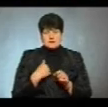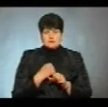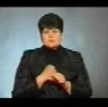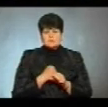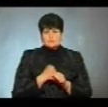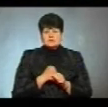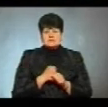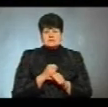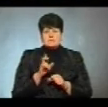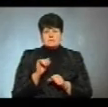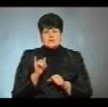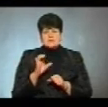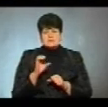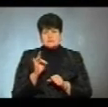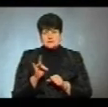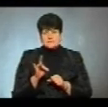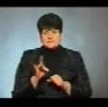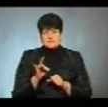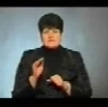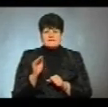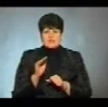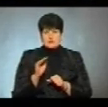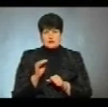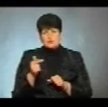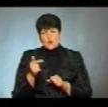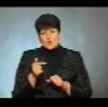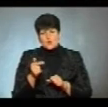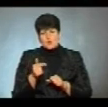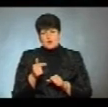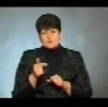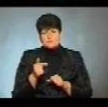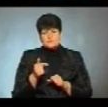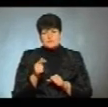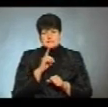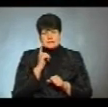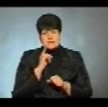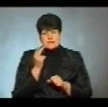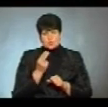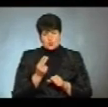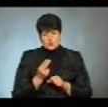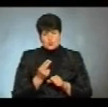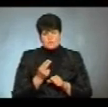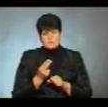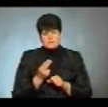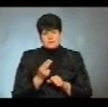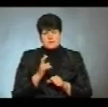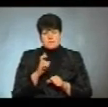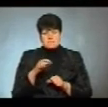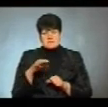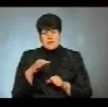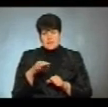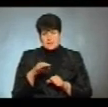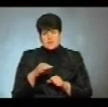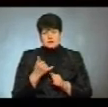з бісеру фіолетового, голубого і зеленого кольору брілки